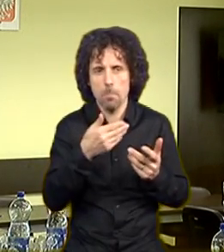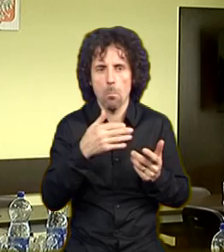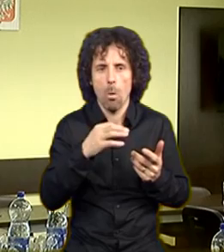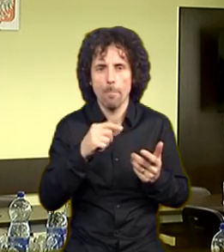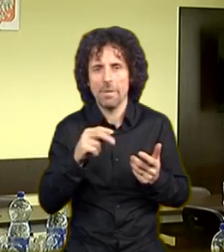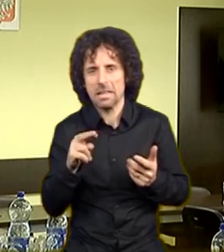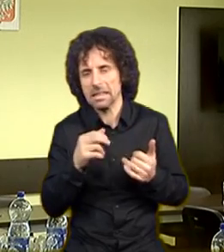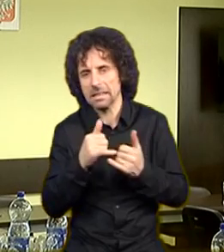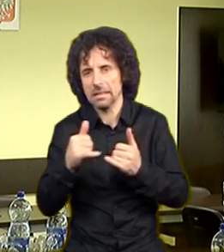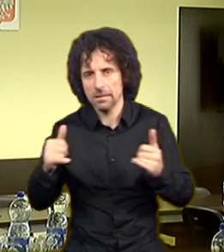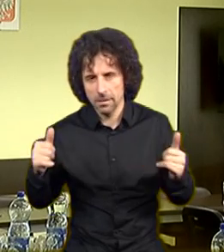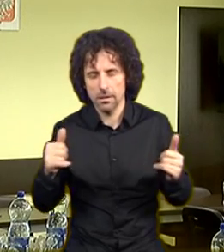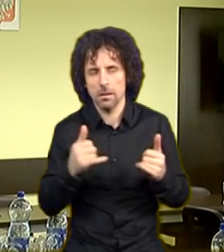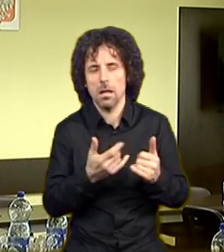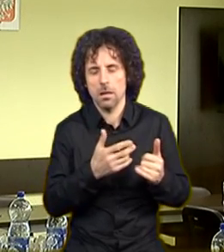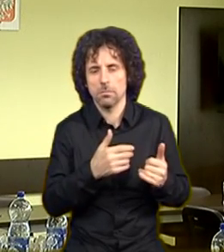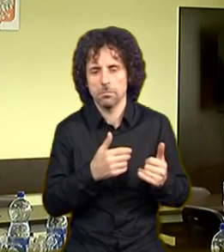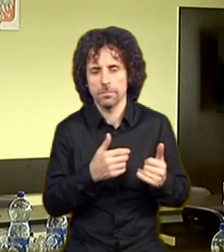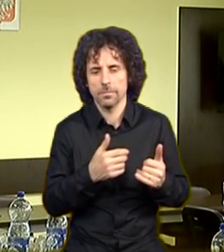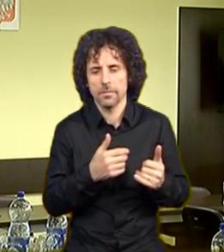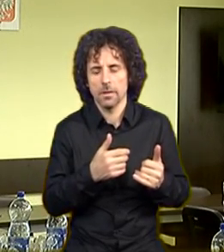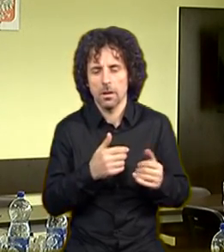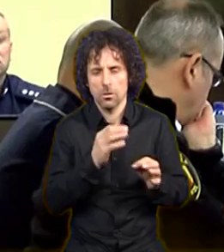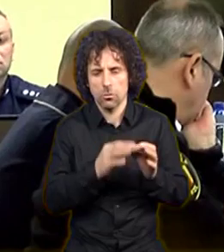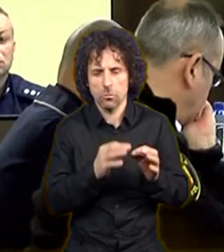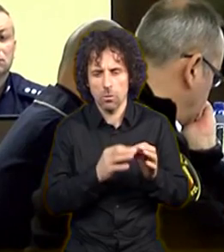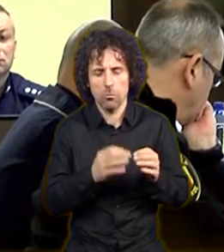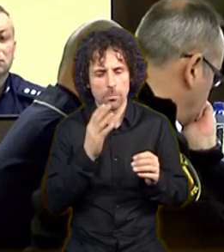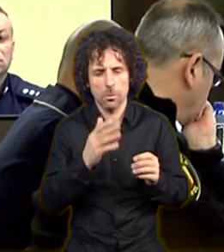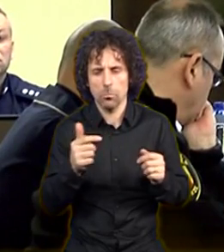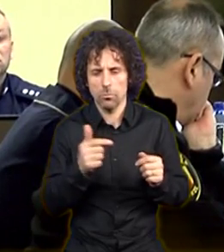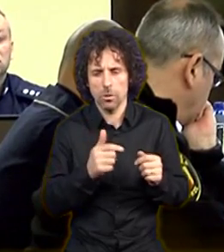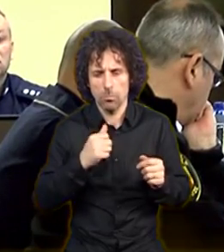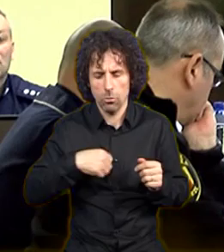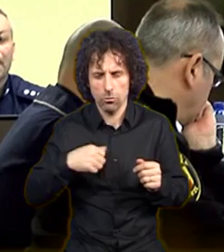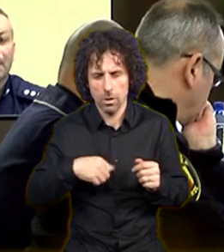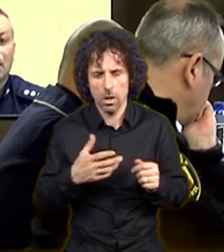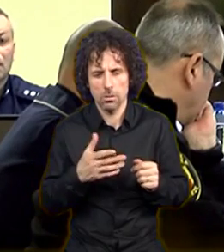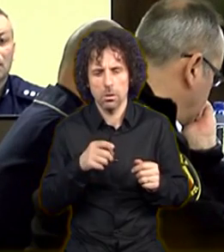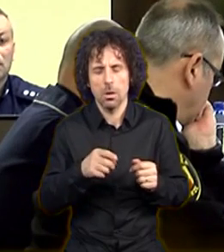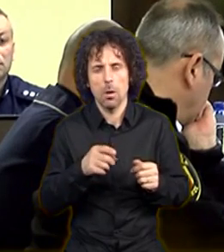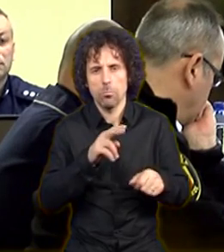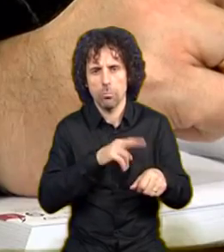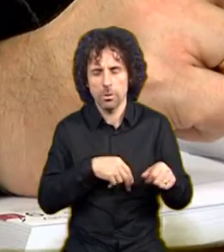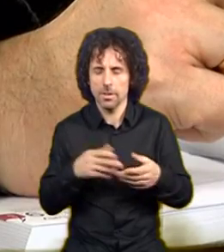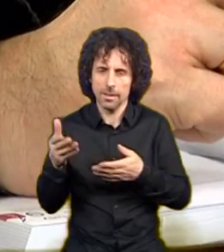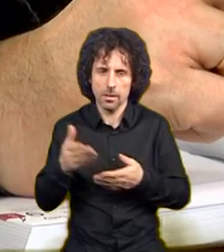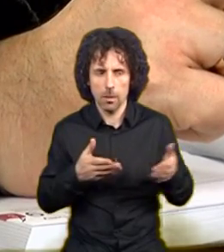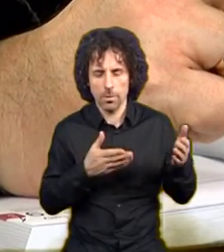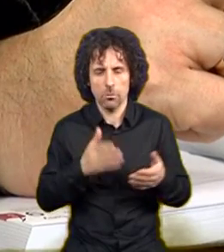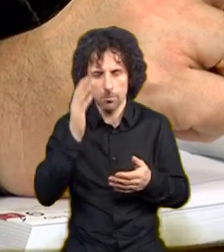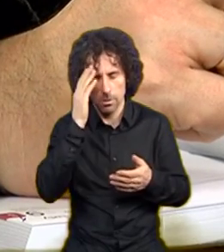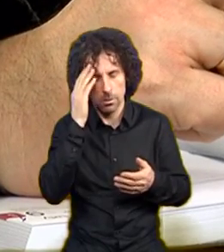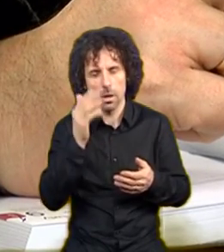typu MOPR i inne podmioty, z którymi na bieżąco współpracujemy. Na szczegóły będziemy musieli jeszcze trochę poczekać, a tymczasem